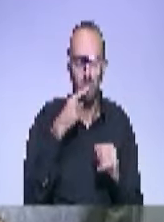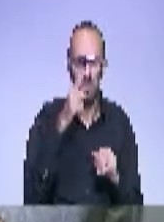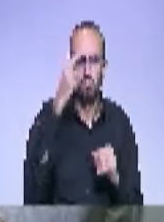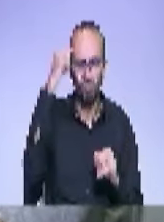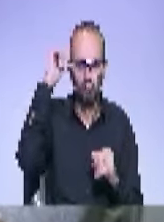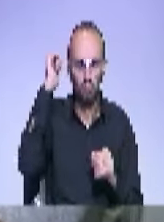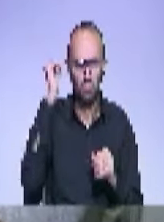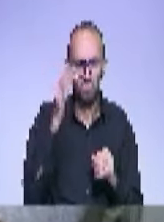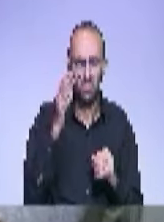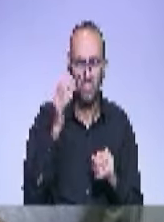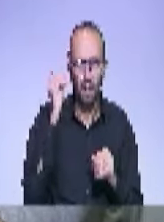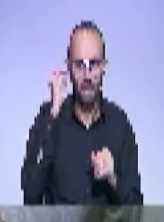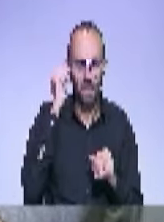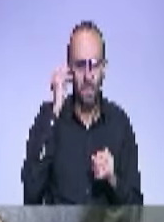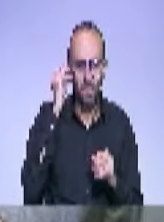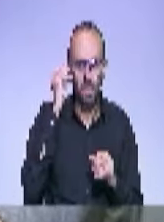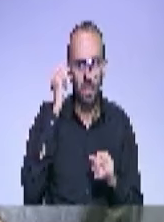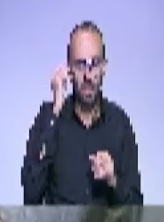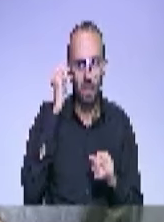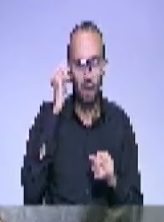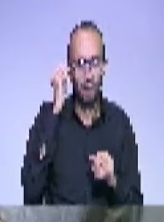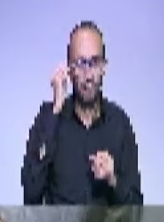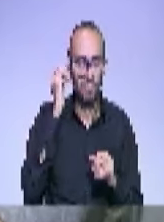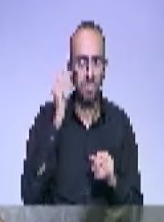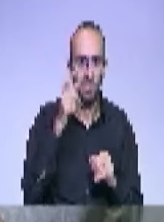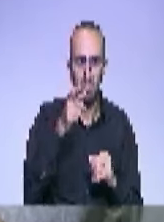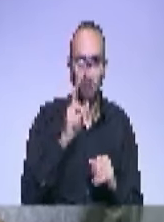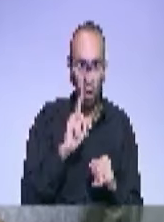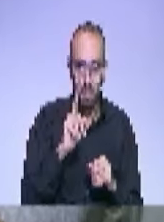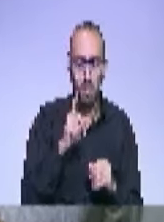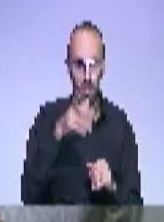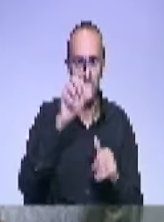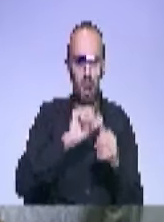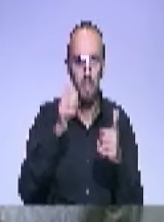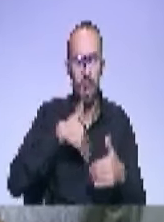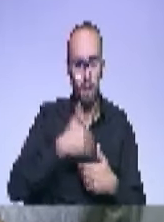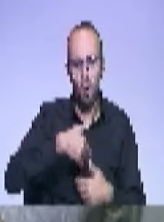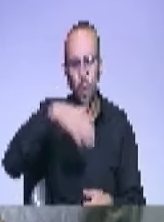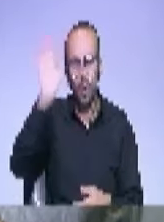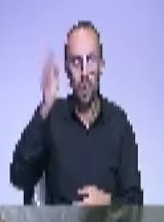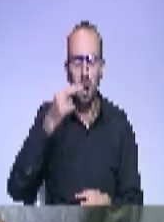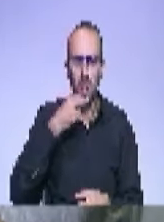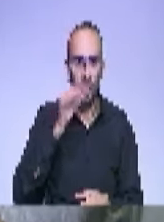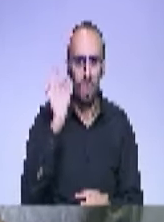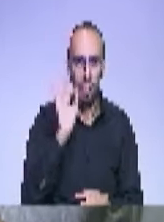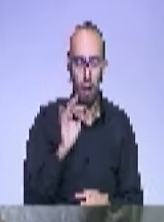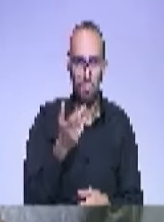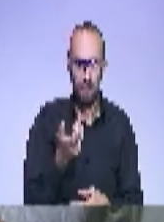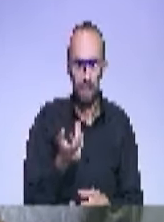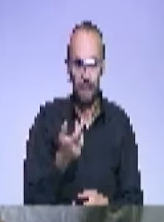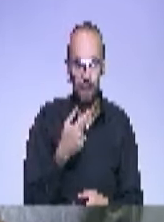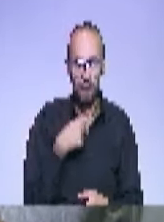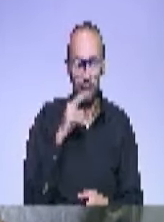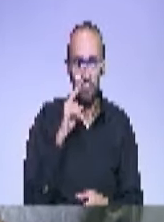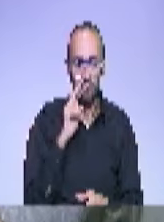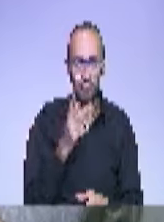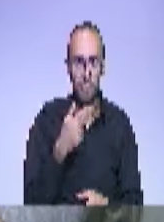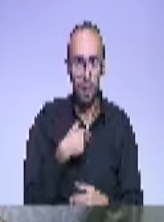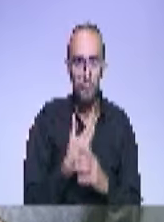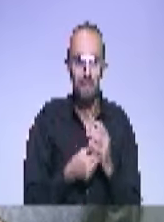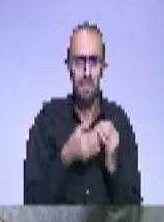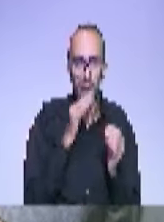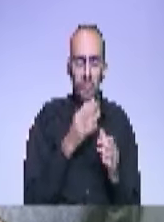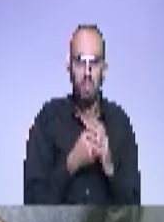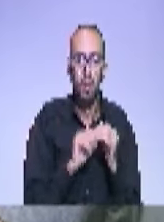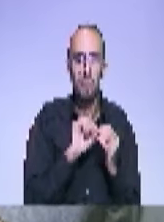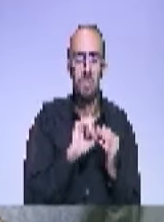انت مش عاجبك، يعني ابو الكاهن ماسك الملف بيقول لي انت مش عاجبك روحي طلقي في المحكمه. بقول له طب اعتبرني زي بنتك، لو بنتك ترضى يحصل